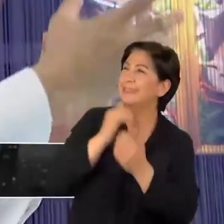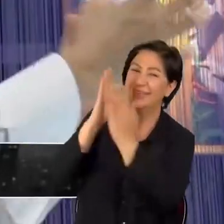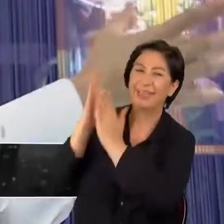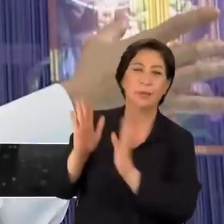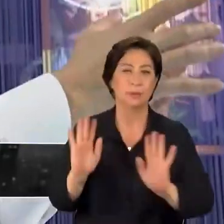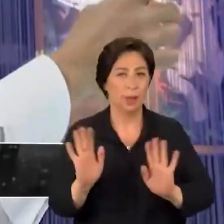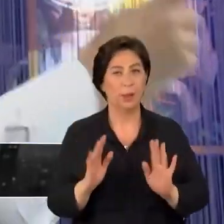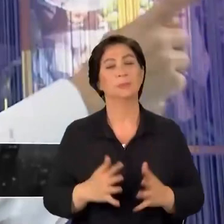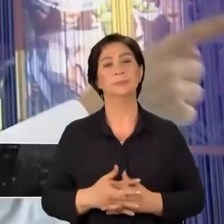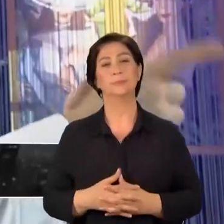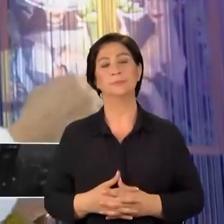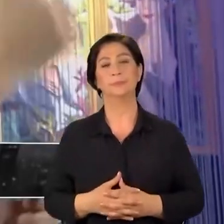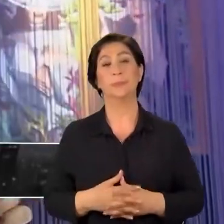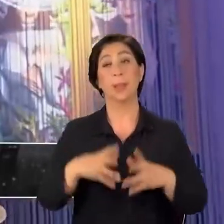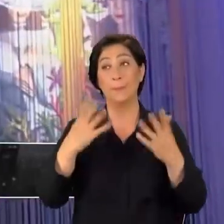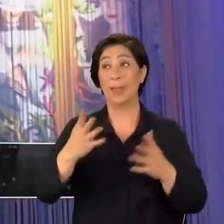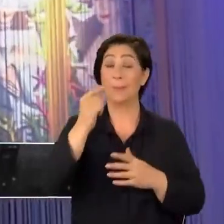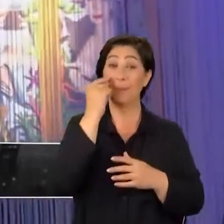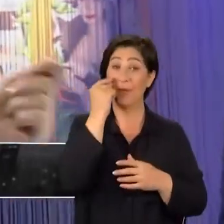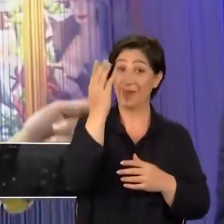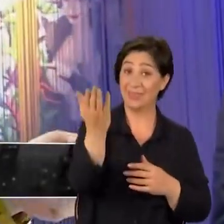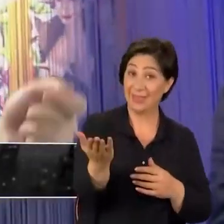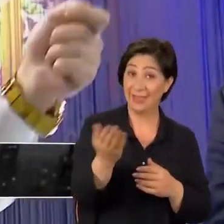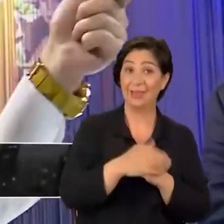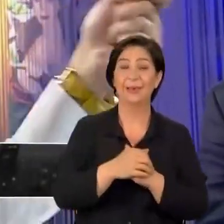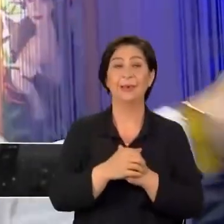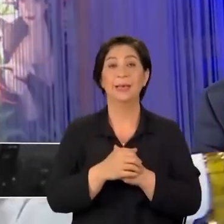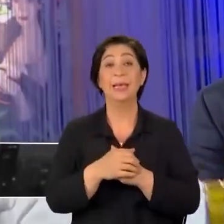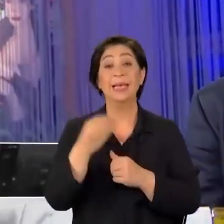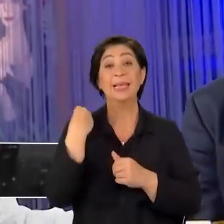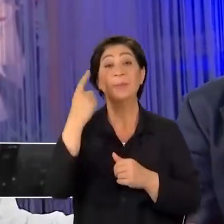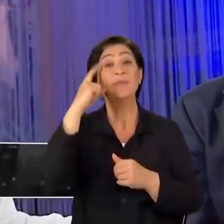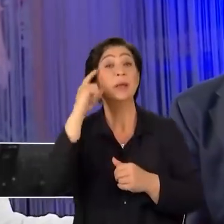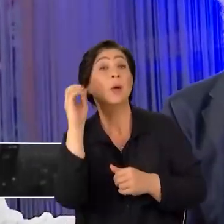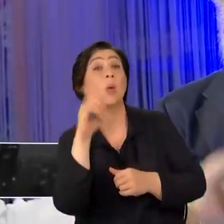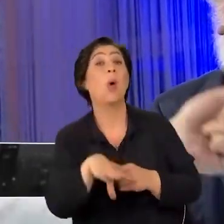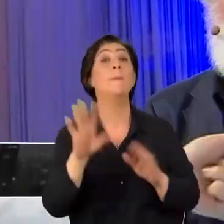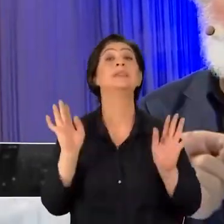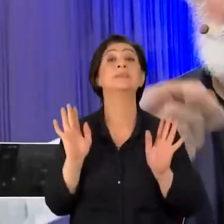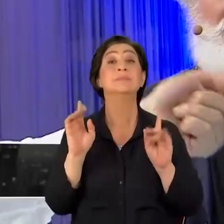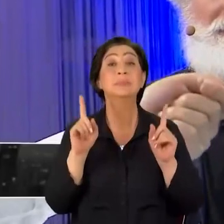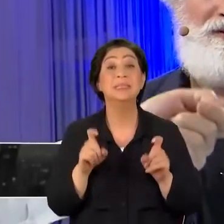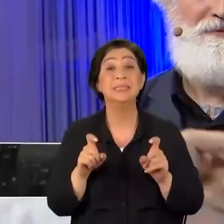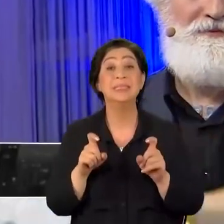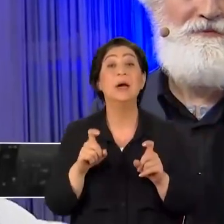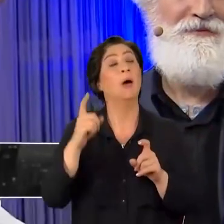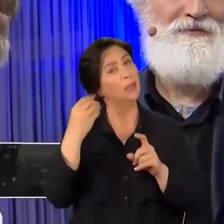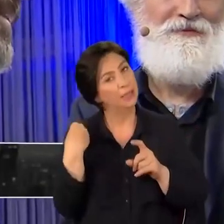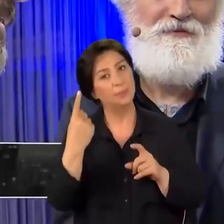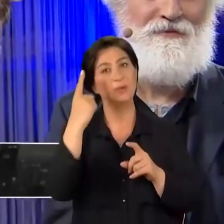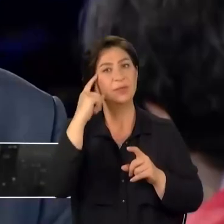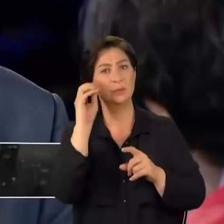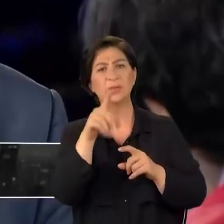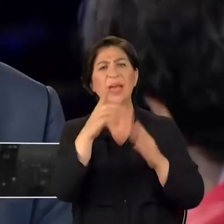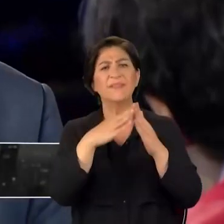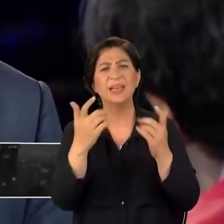Peki beyefendi acaba bugün ortaya yeni bir görüş atamaz mı? Yani yeni bu bir görüş, görüş ondan... Neredeydi efendim